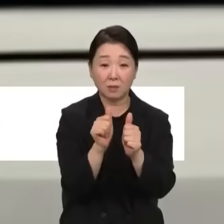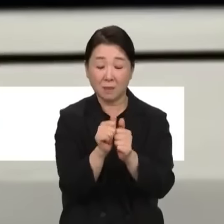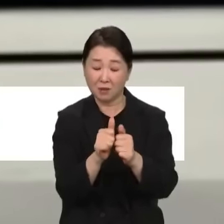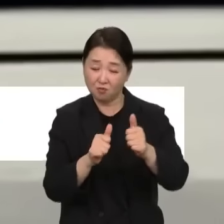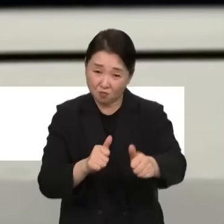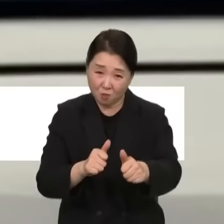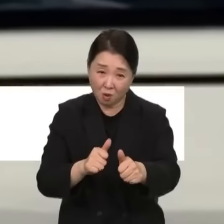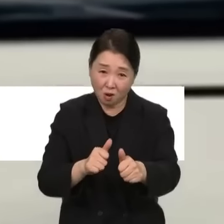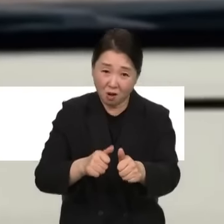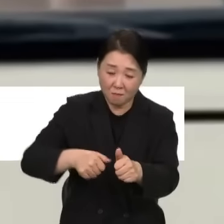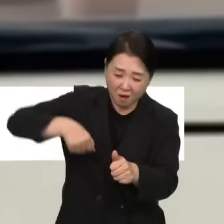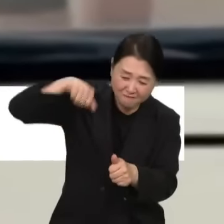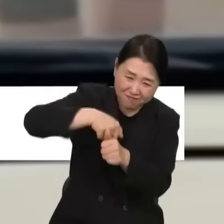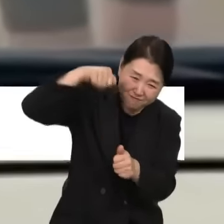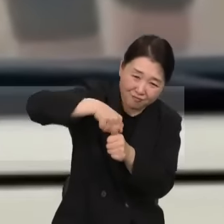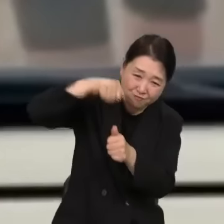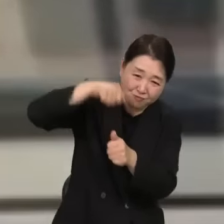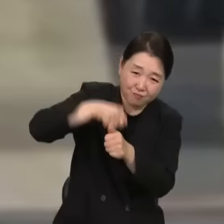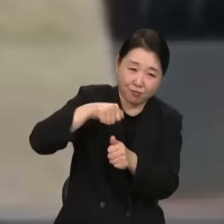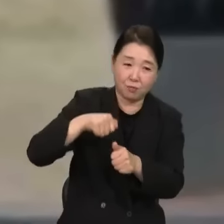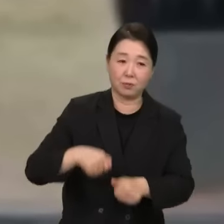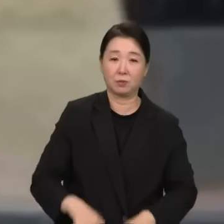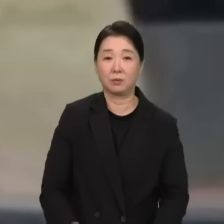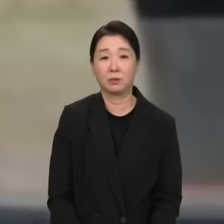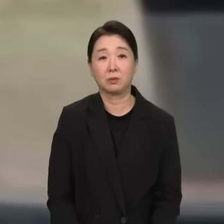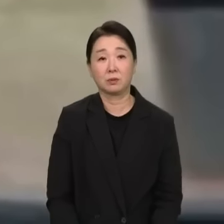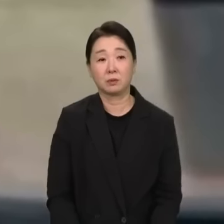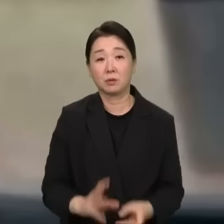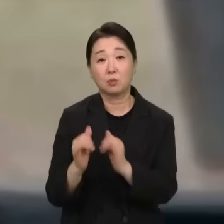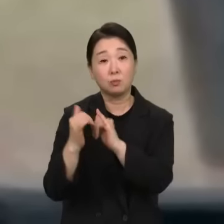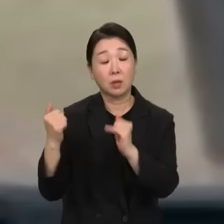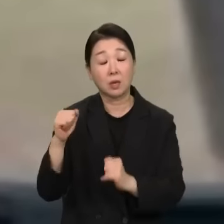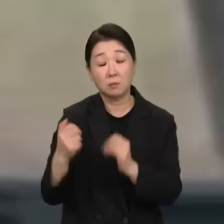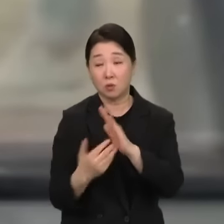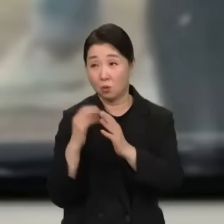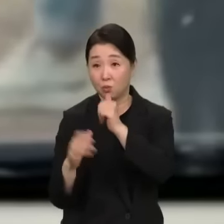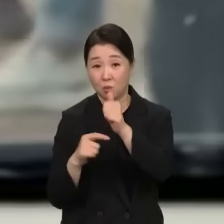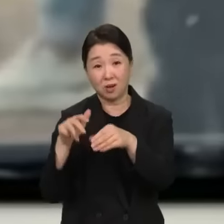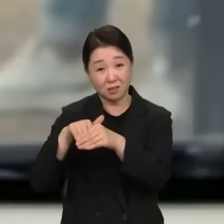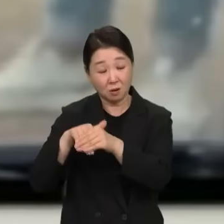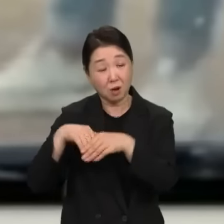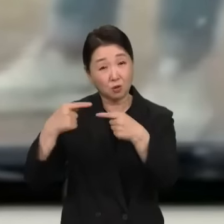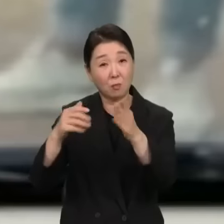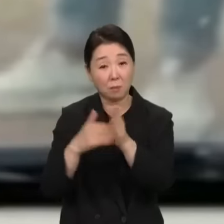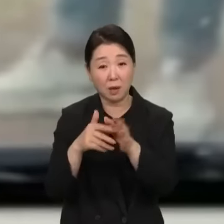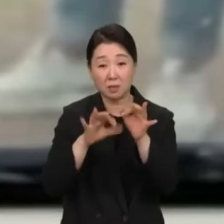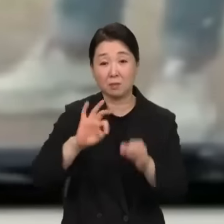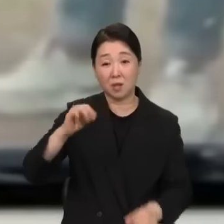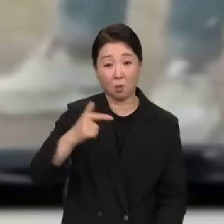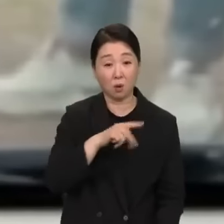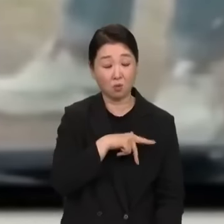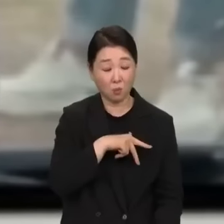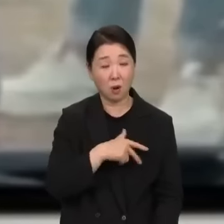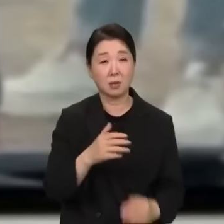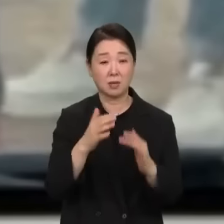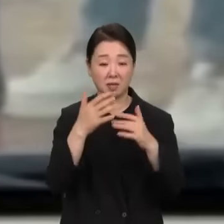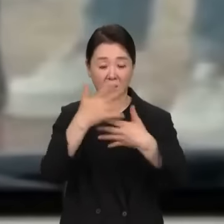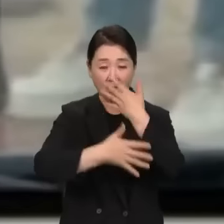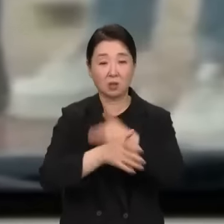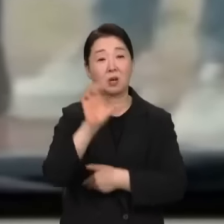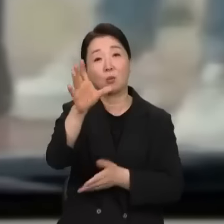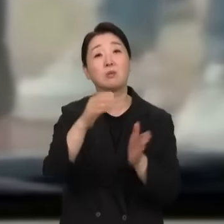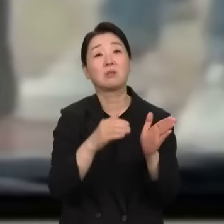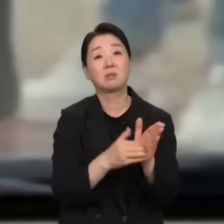눕히고 머리를 몇 차례 가격하기도 합니다. 국민의힘 최고위원 선거에 출마한 김재원 후보는 이 영상을 소셜미디어에